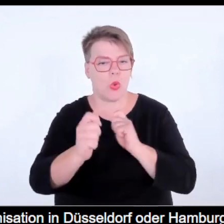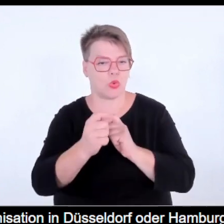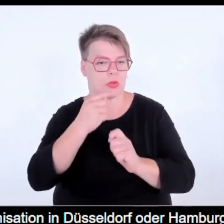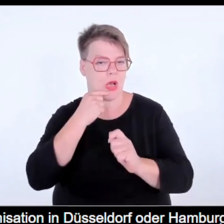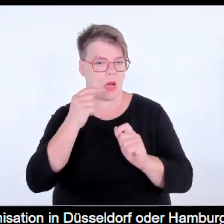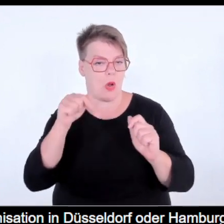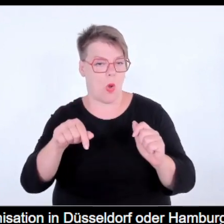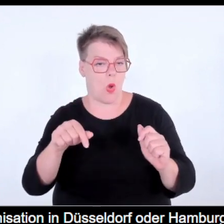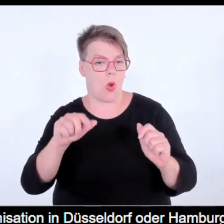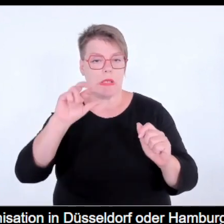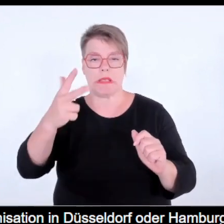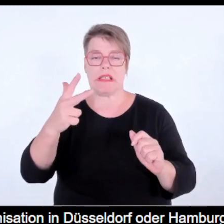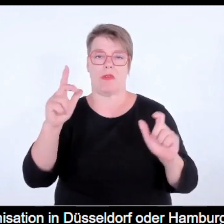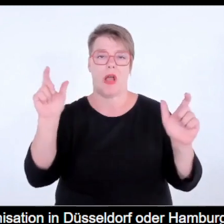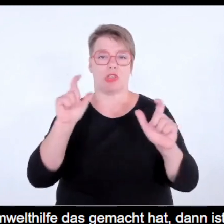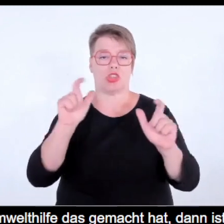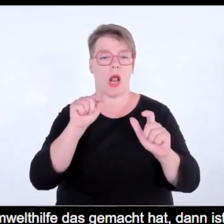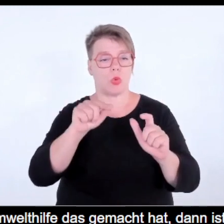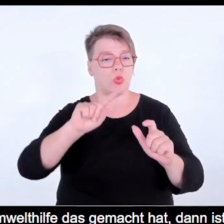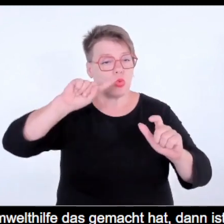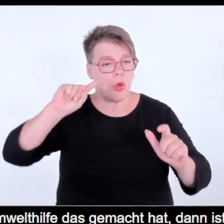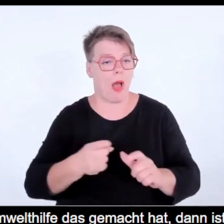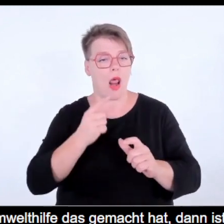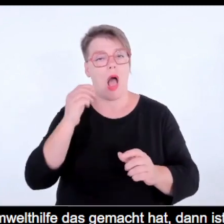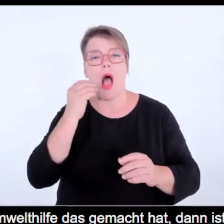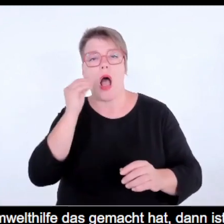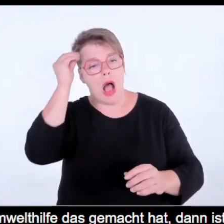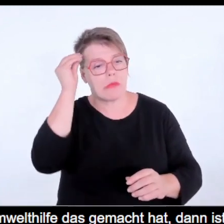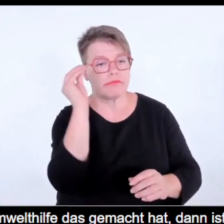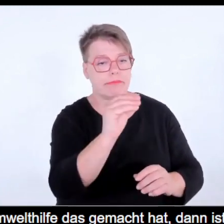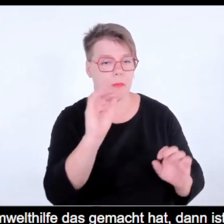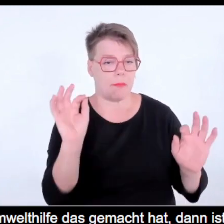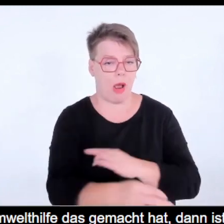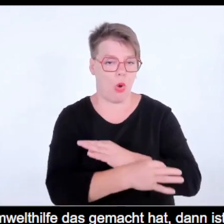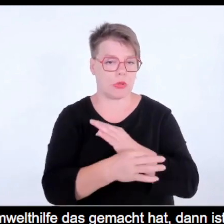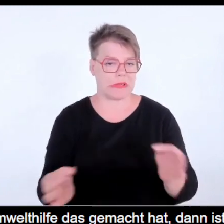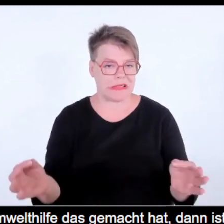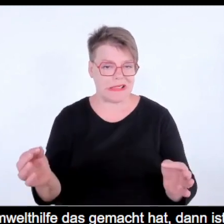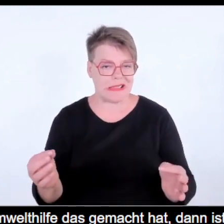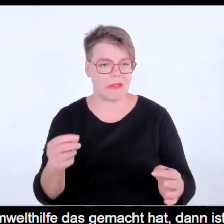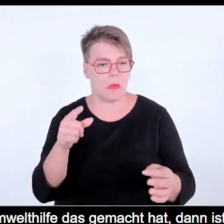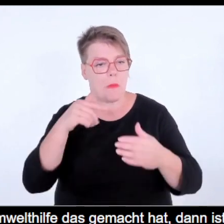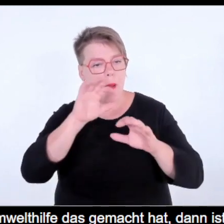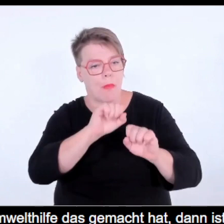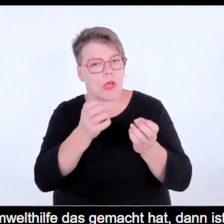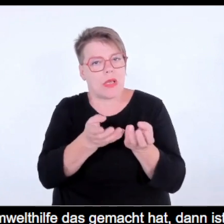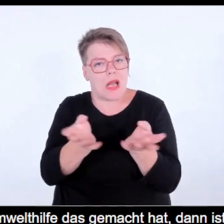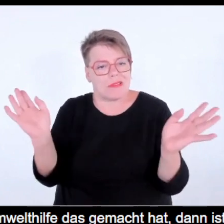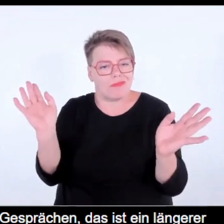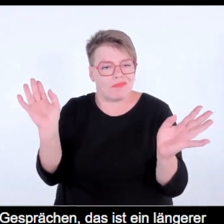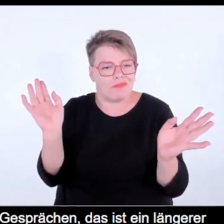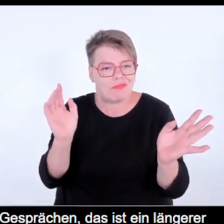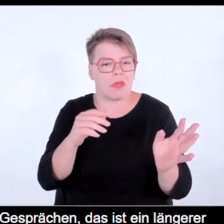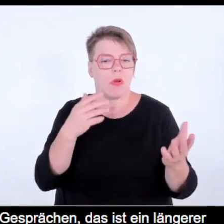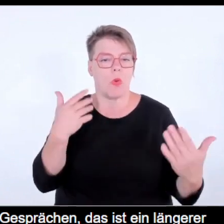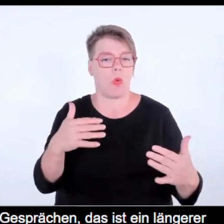Also wir sagen nicht nur, was Berlin und Brüssel anders machen soll, sondern wir fassen uns an der eigenen Nase und sind auch entsprechend tätig. Und insbesondere auch die Umsetzung